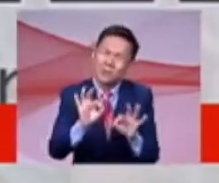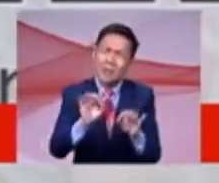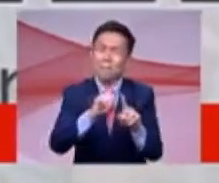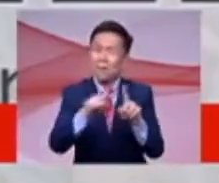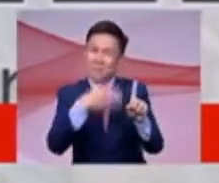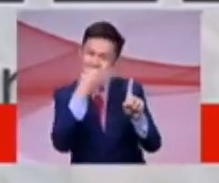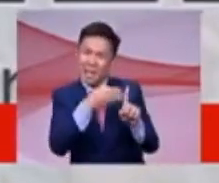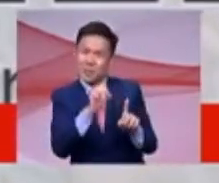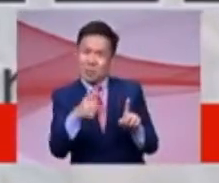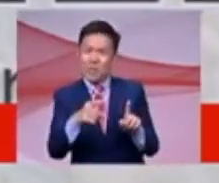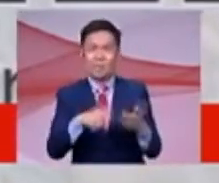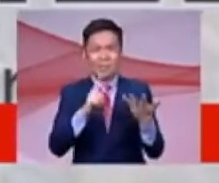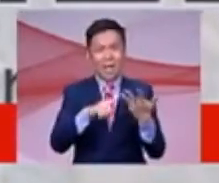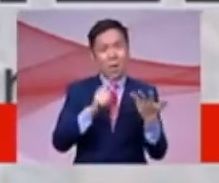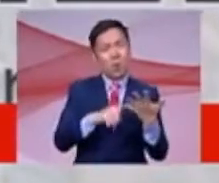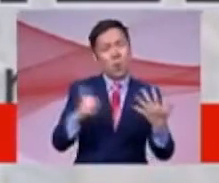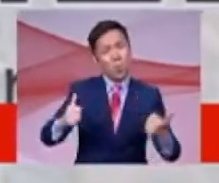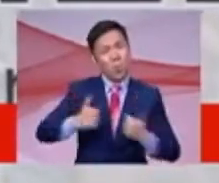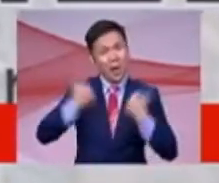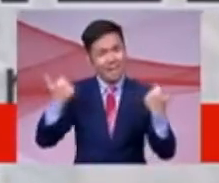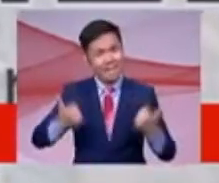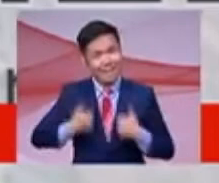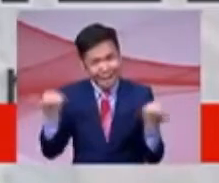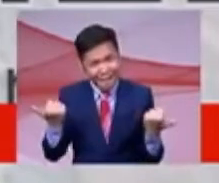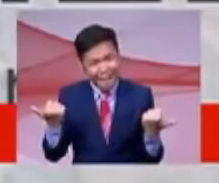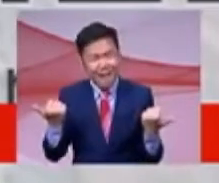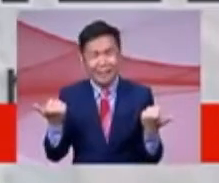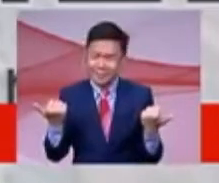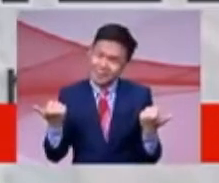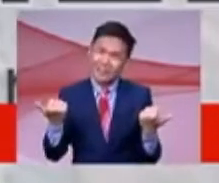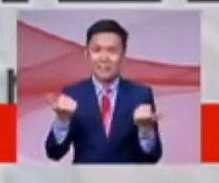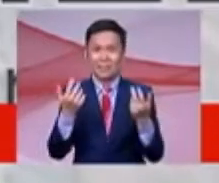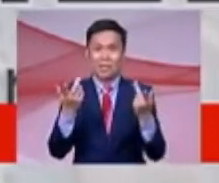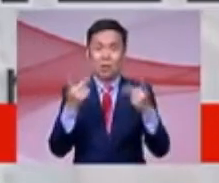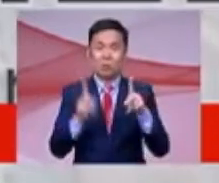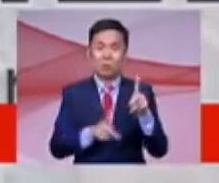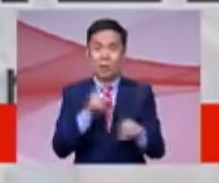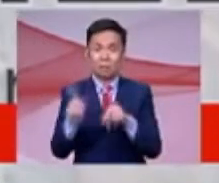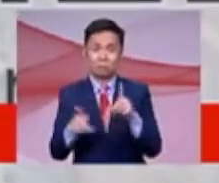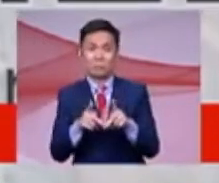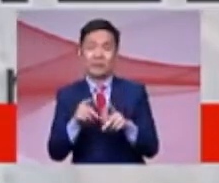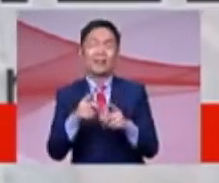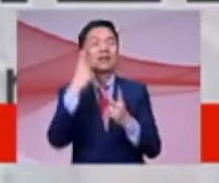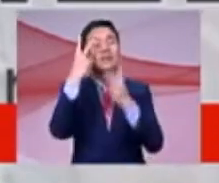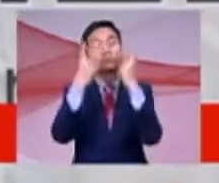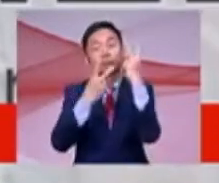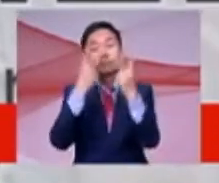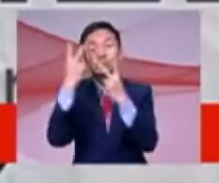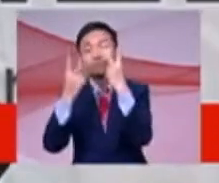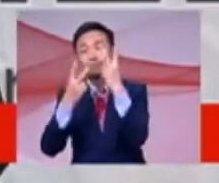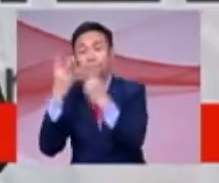kebimbangan Kementerian Kesihatan, kerana akan ada perhimpunan dan juga